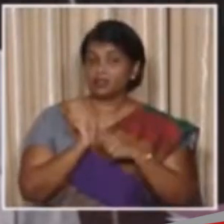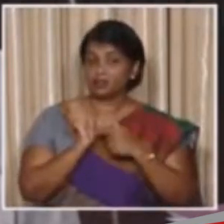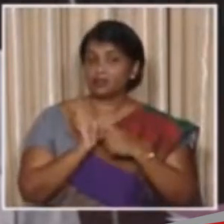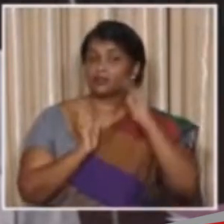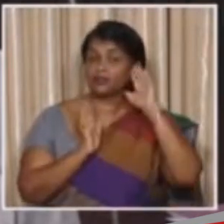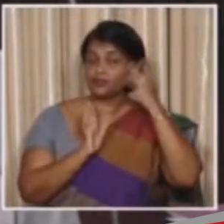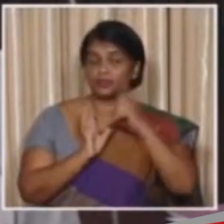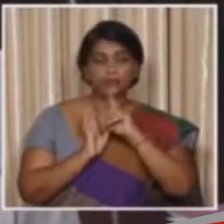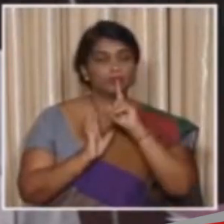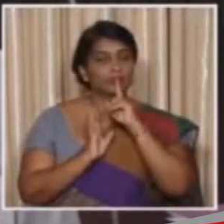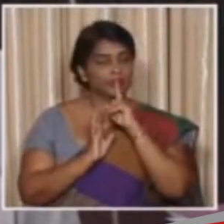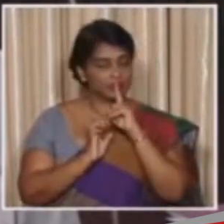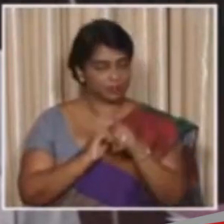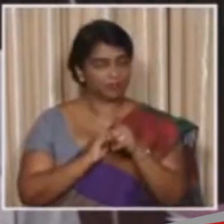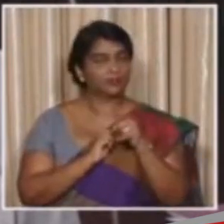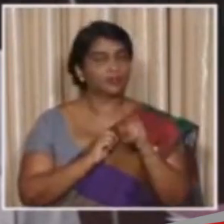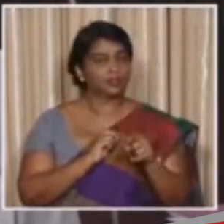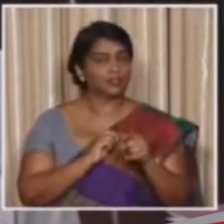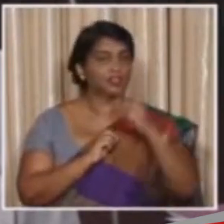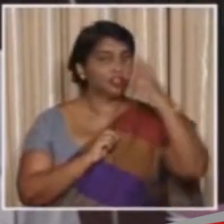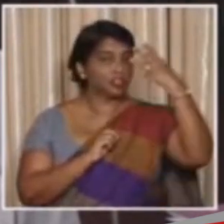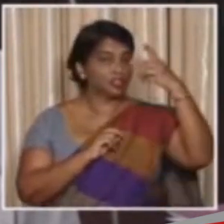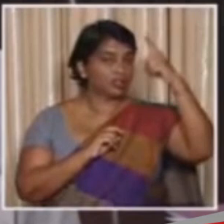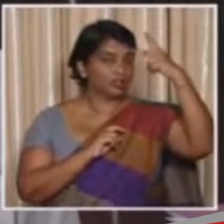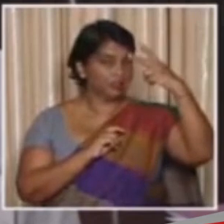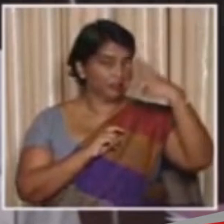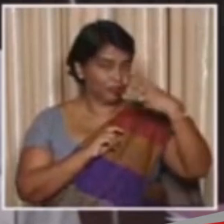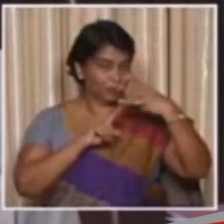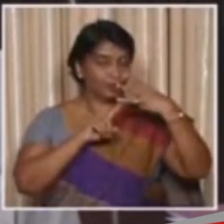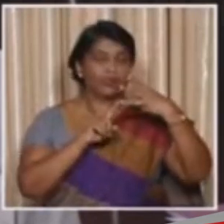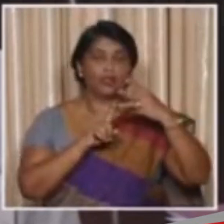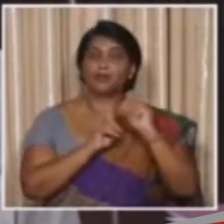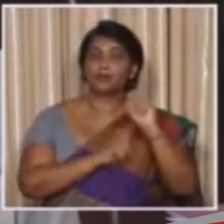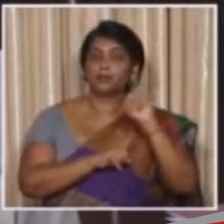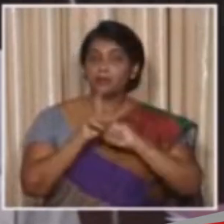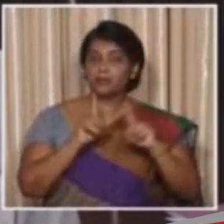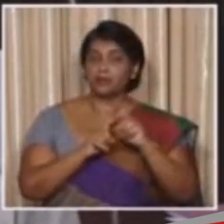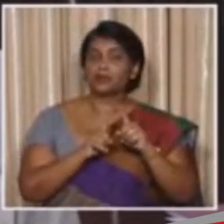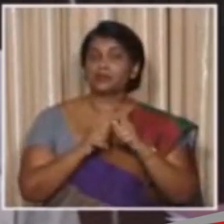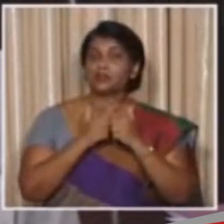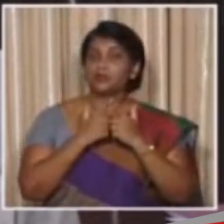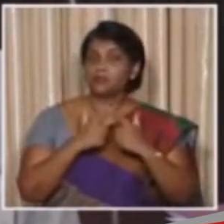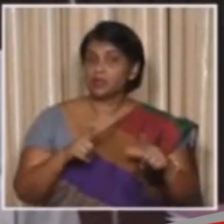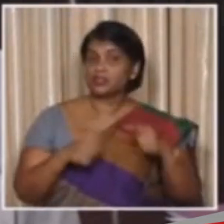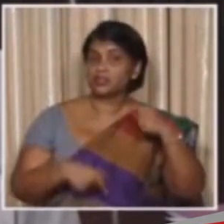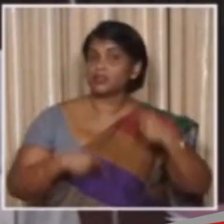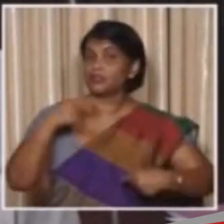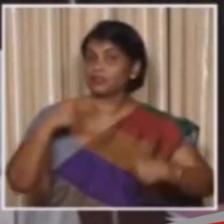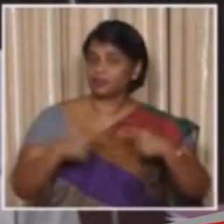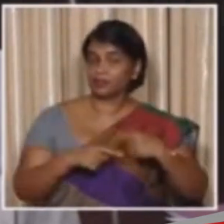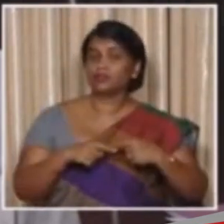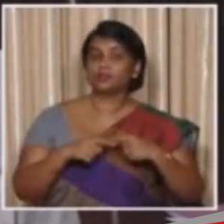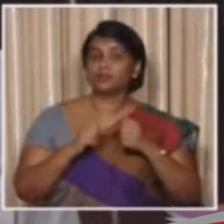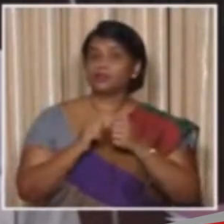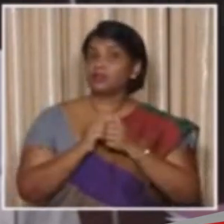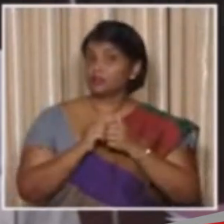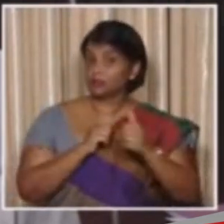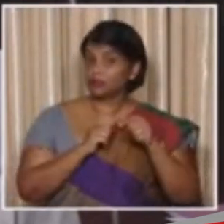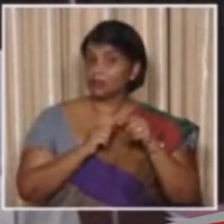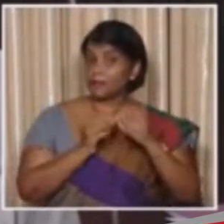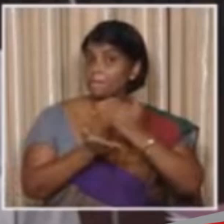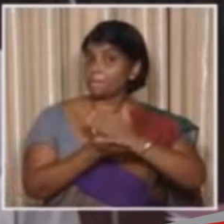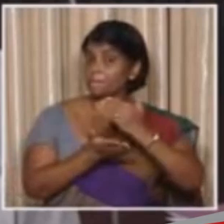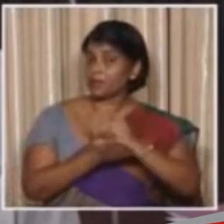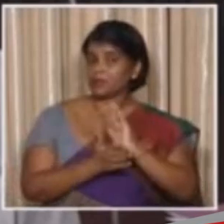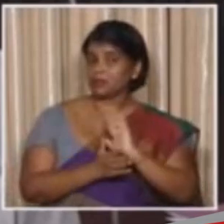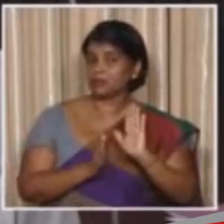විශේෂයෙන්ම සඳහන් කරලා තියෙනවා තුන්වැනි වගන්තියේ පාර්ලිමේන්තුවේ භාෂණේ හා විවාද කිරීමේ කටයුතු වලට බාධාවක් කරන්න